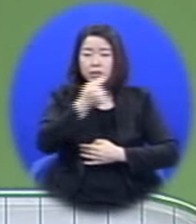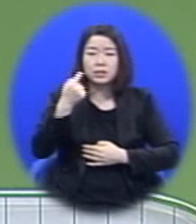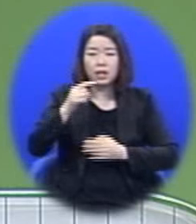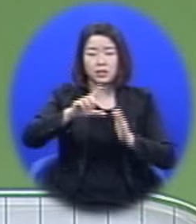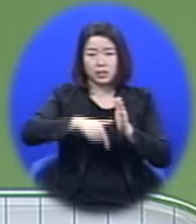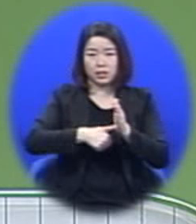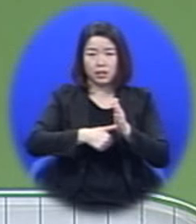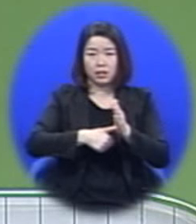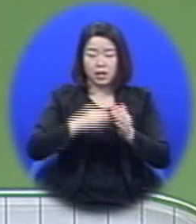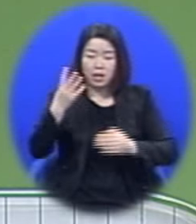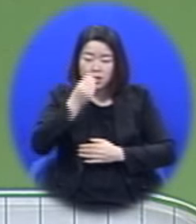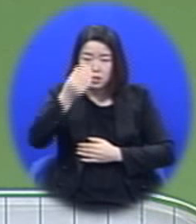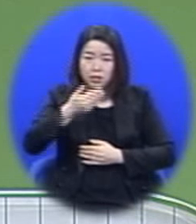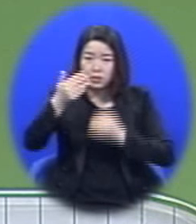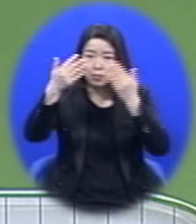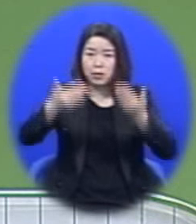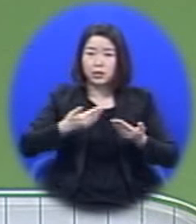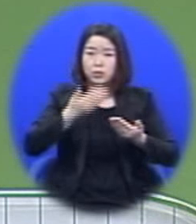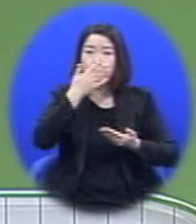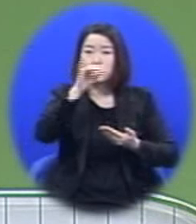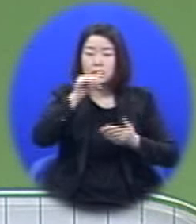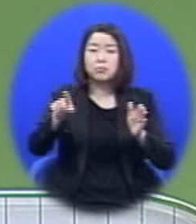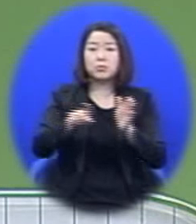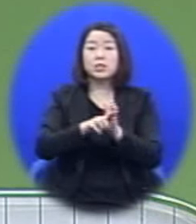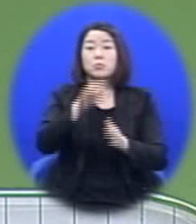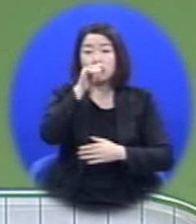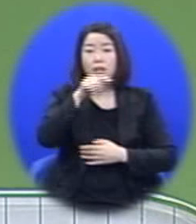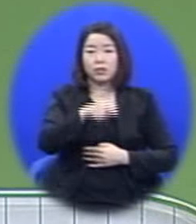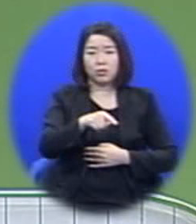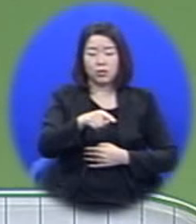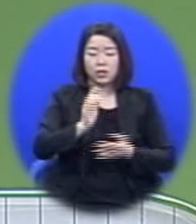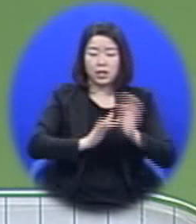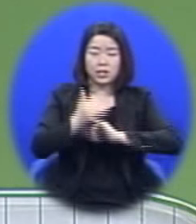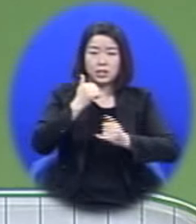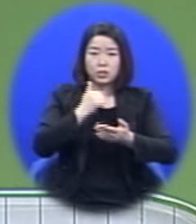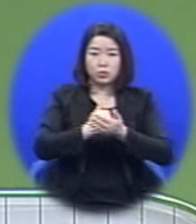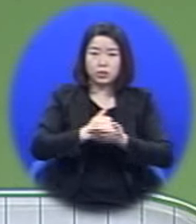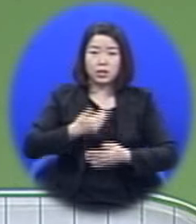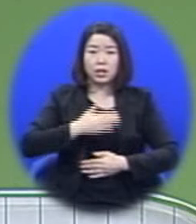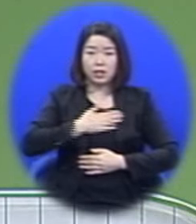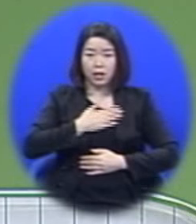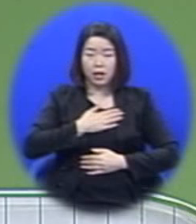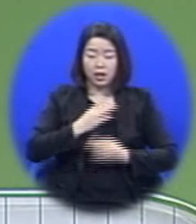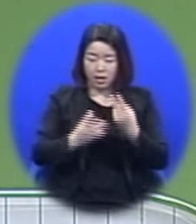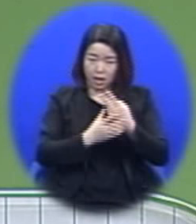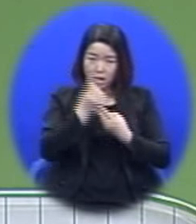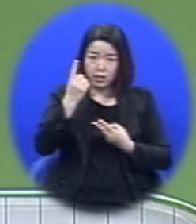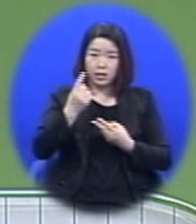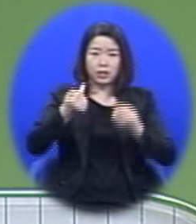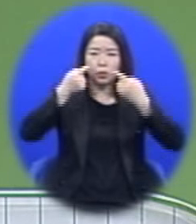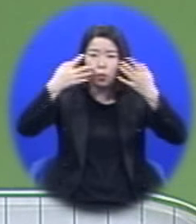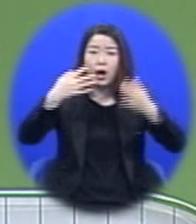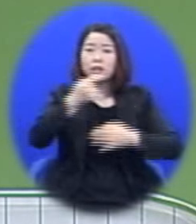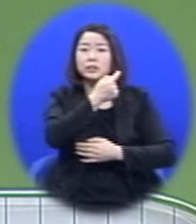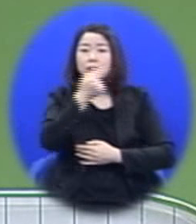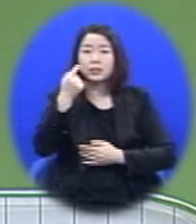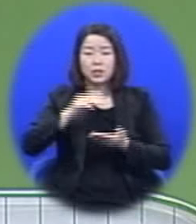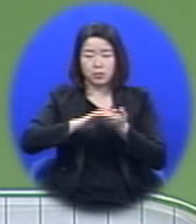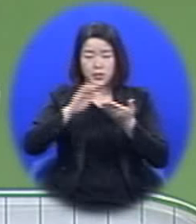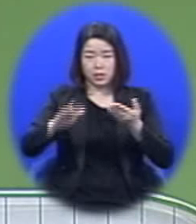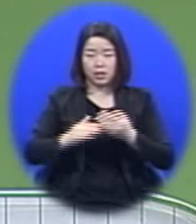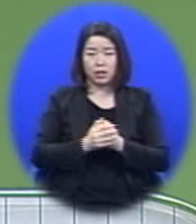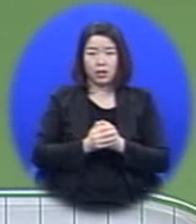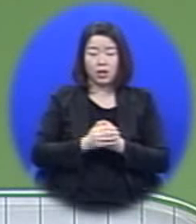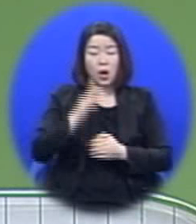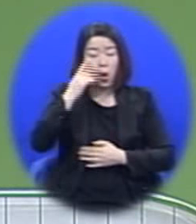수 있는 믿음이 있다는 것. 예수님과 여러분이 온전히 하나라고 하는 확증이에요. 혹시